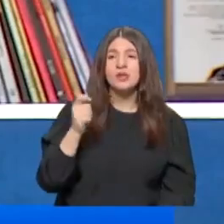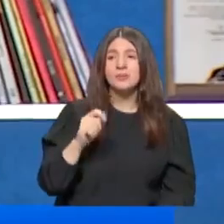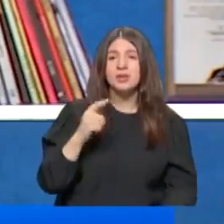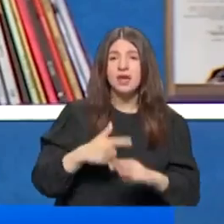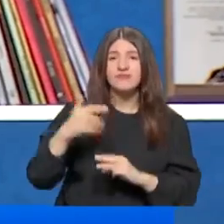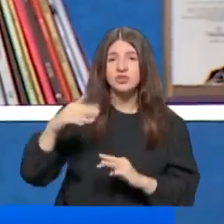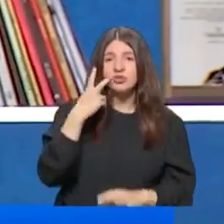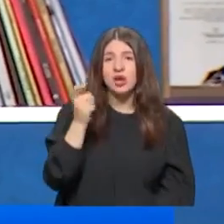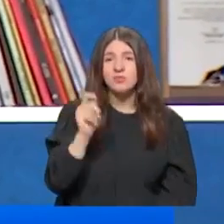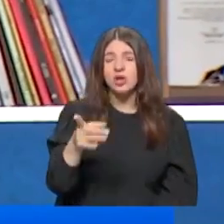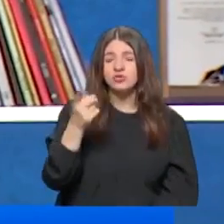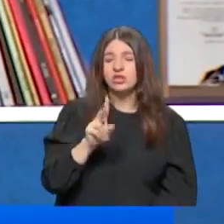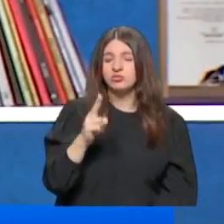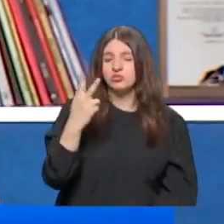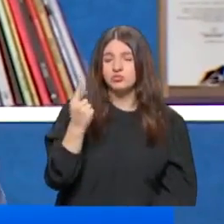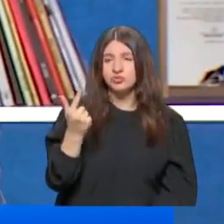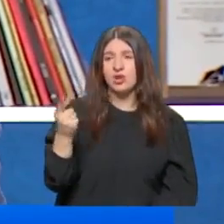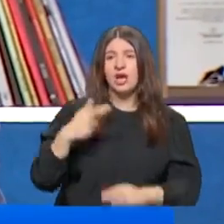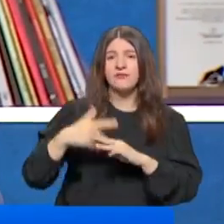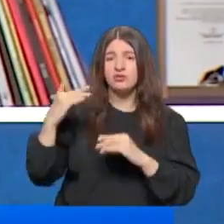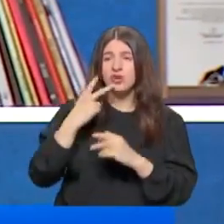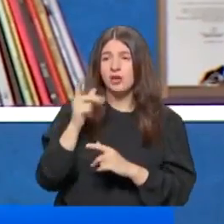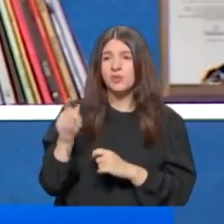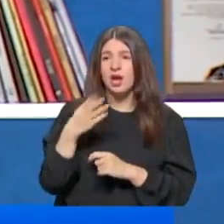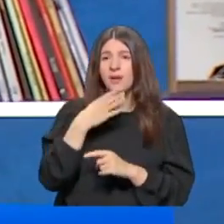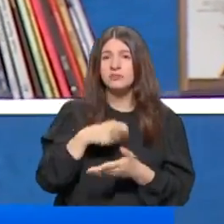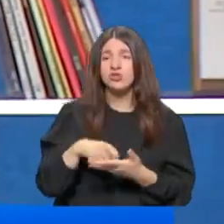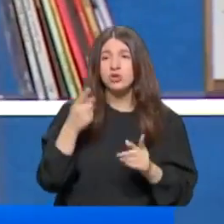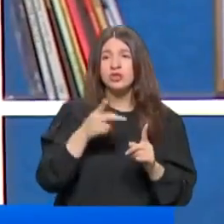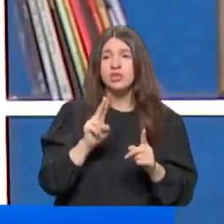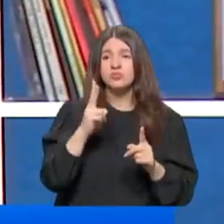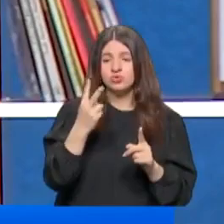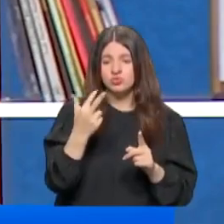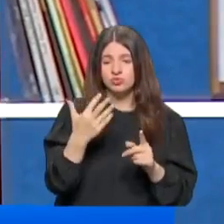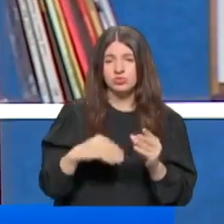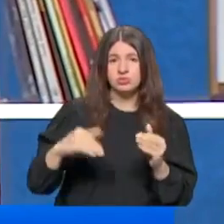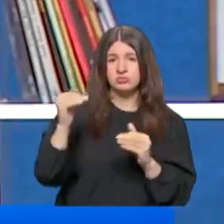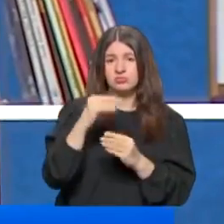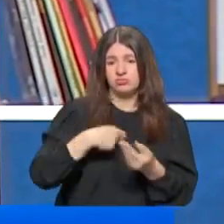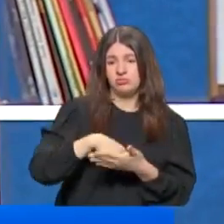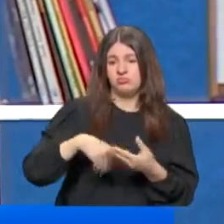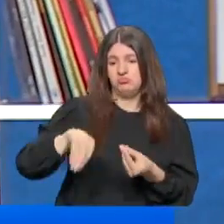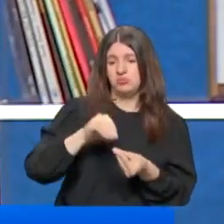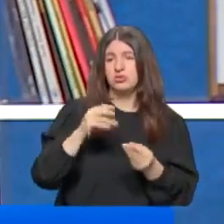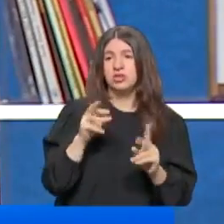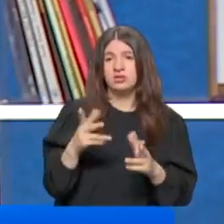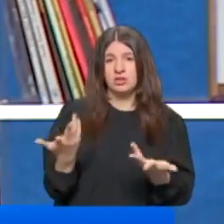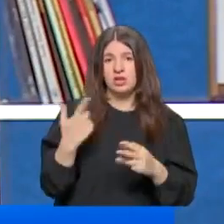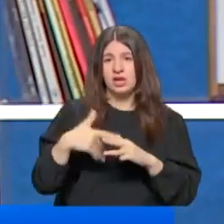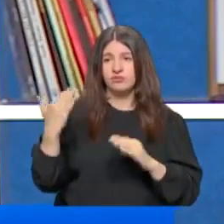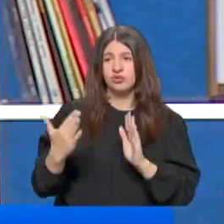enflasyona kadar artış Şimdi yüzde yetmiş üç buçuk enflasyon Açıklıyor emekli maaşı 173 çıkartınca Sanki